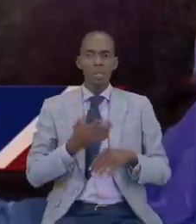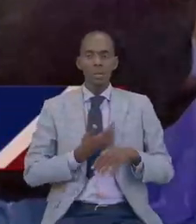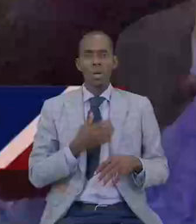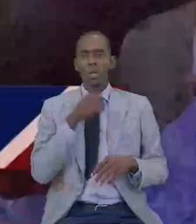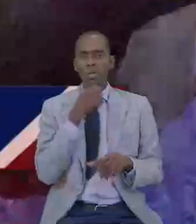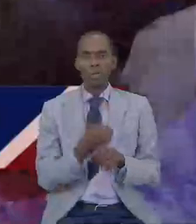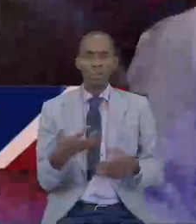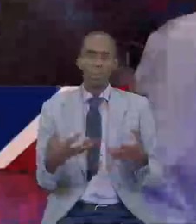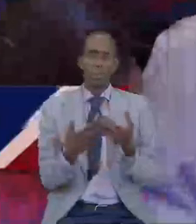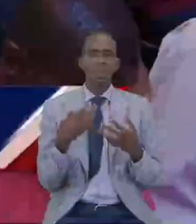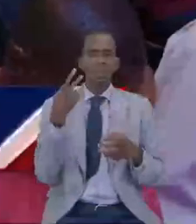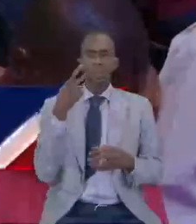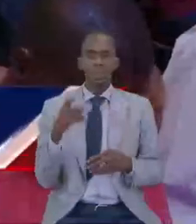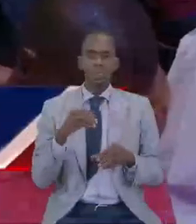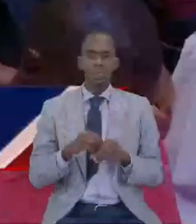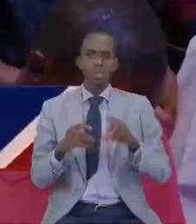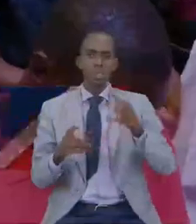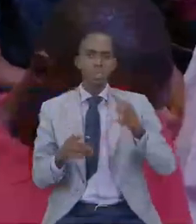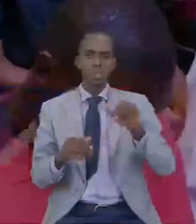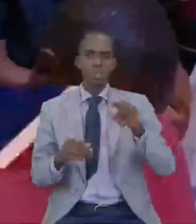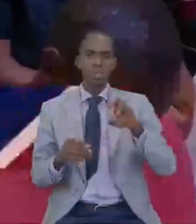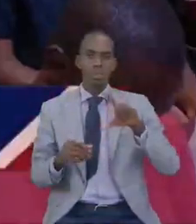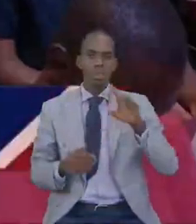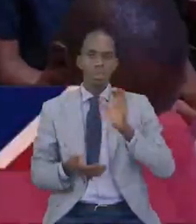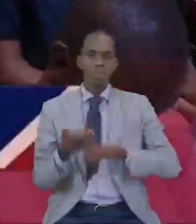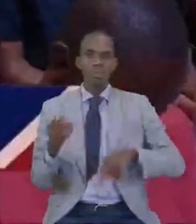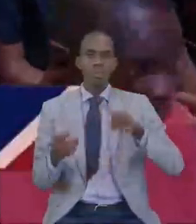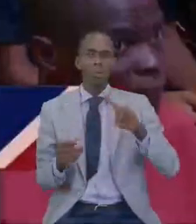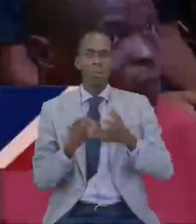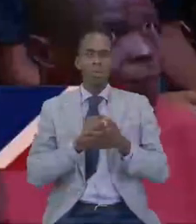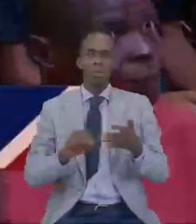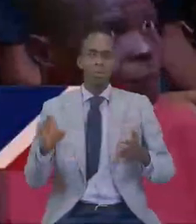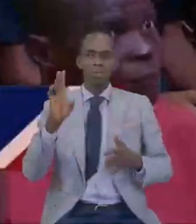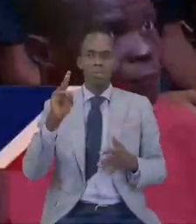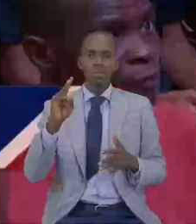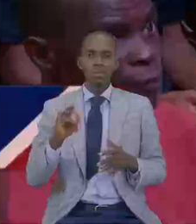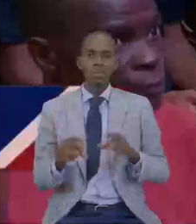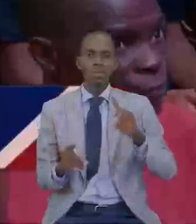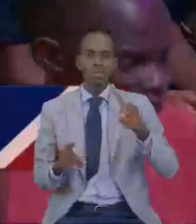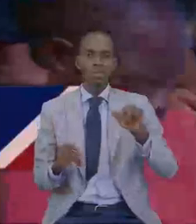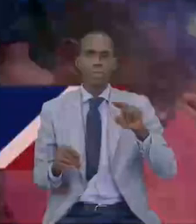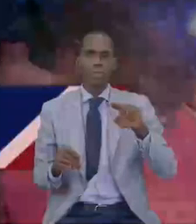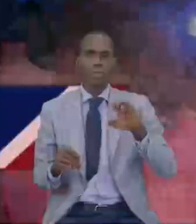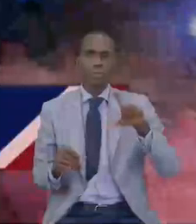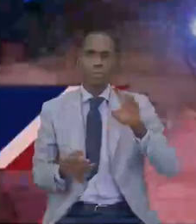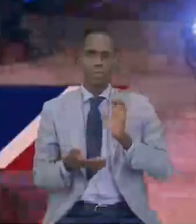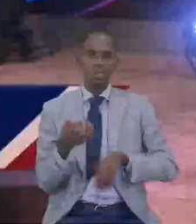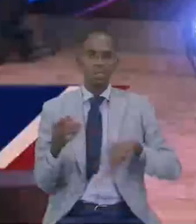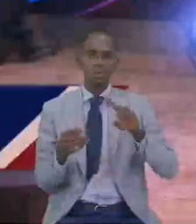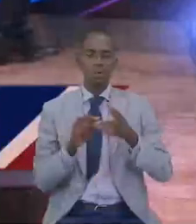Daniel chapitre 1, verset 17. Daniel 1, verset 17. Dieu accorda à